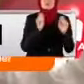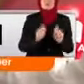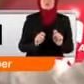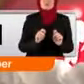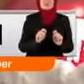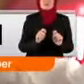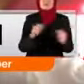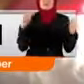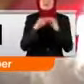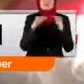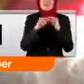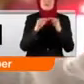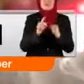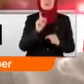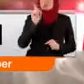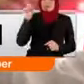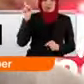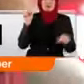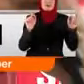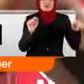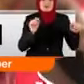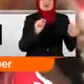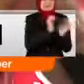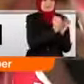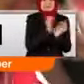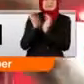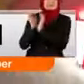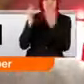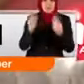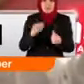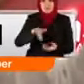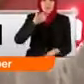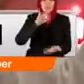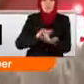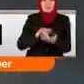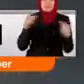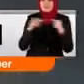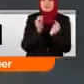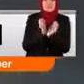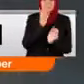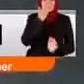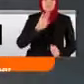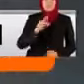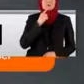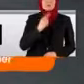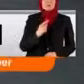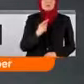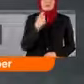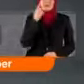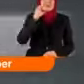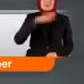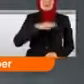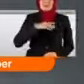alt sıkışıyor asıl burada sıkışıklık yok Yani sayarda sıkışıklık Olmuyor olmuyor ben gördüm Peki seyi trafiği